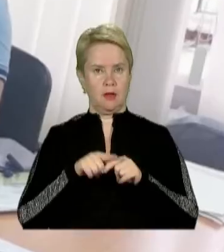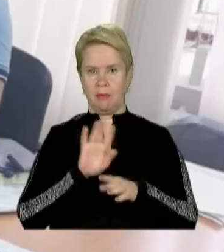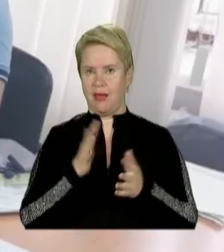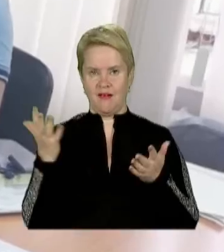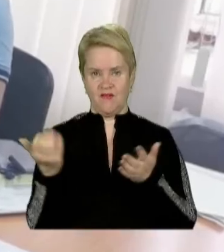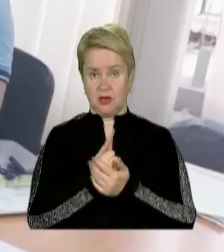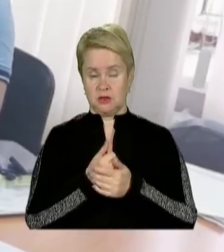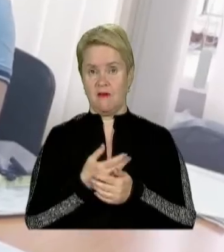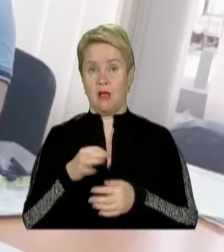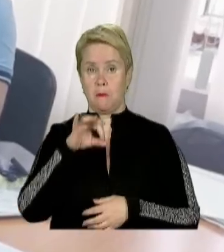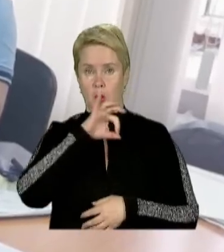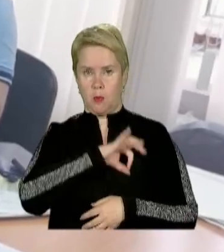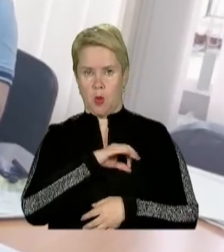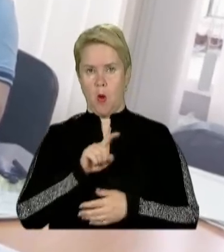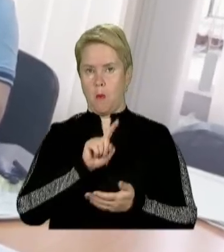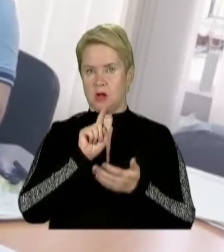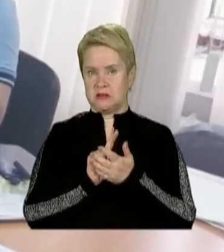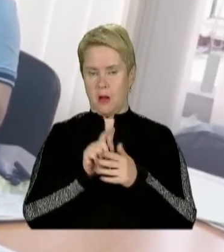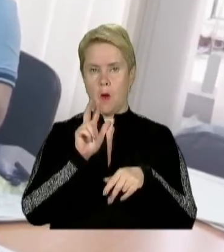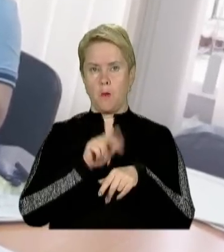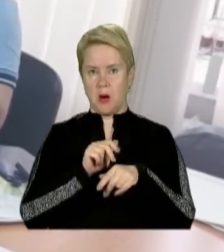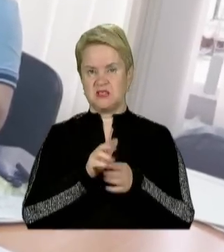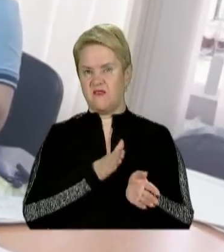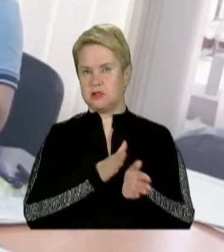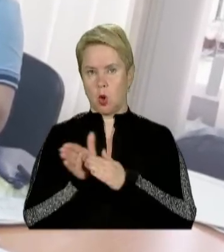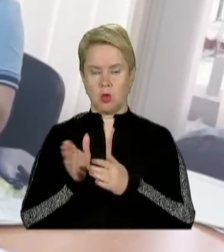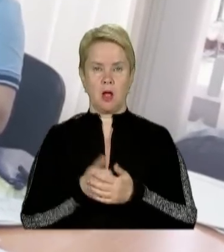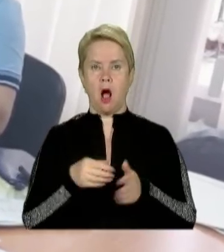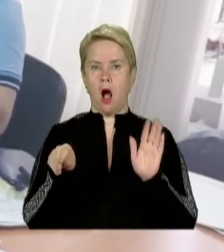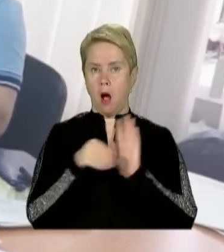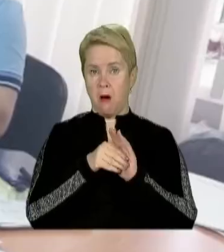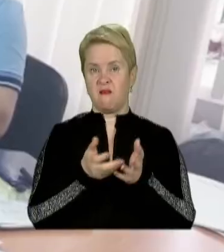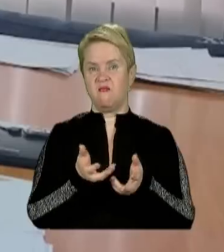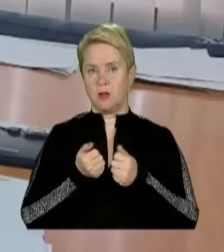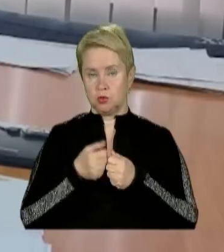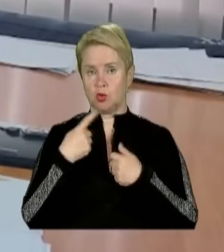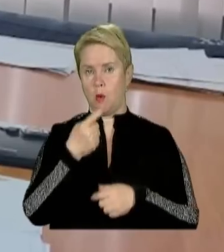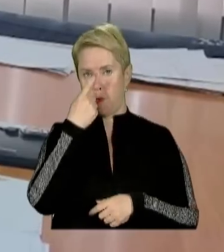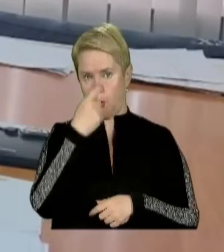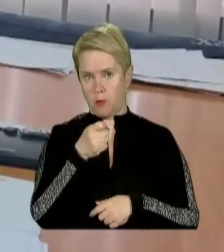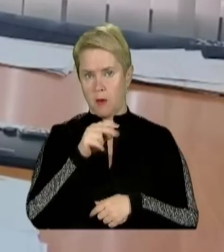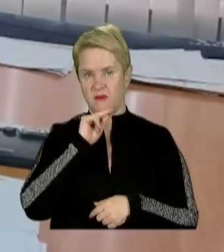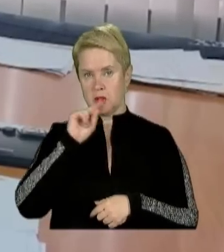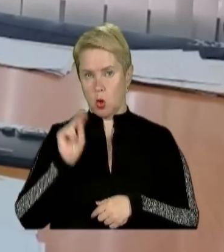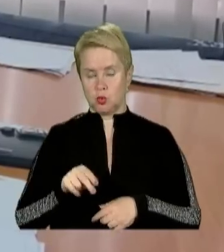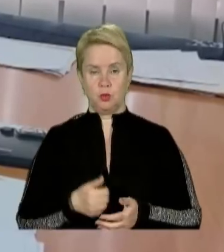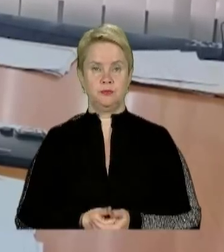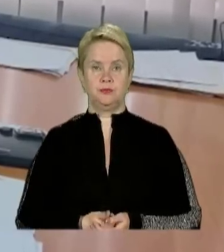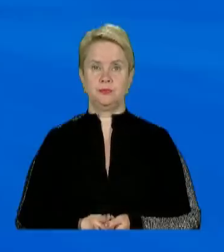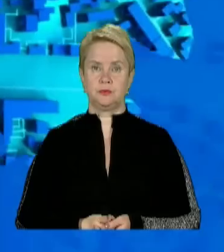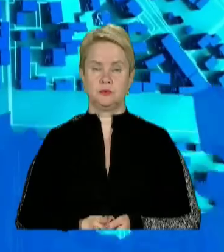вийшло. Від прибуткової посади поліцейського відсторонили. Хабар вилучили та вже повідомили про підозру.